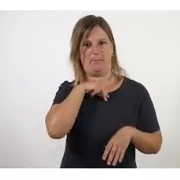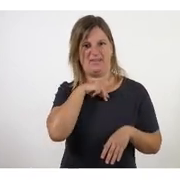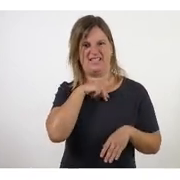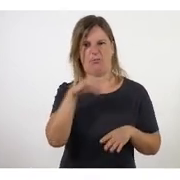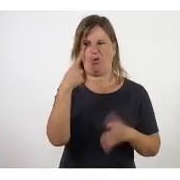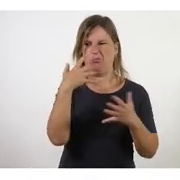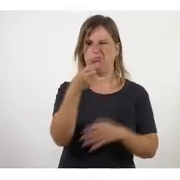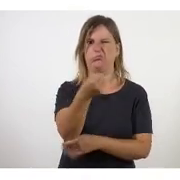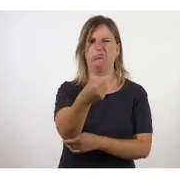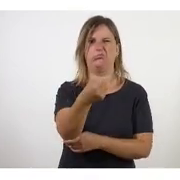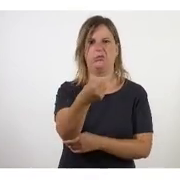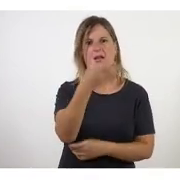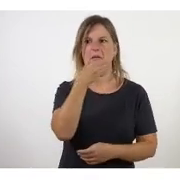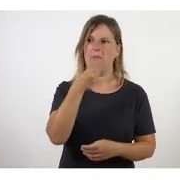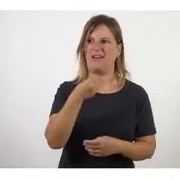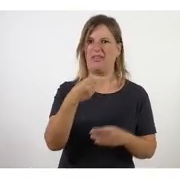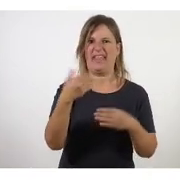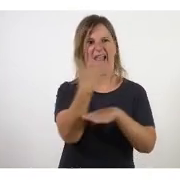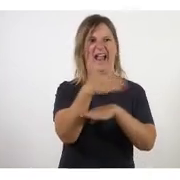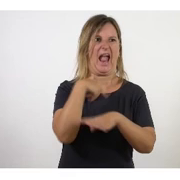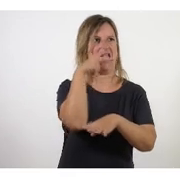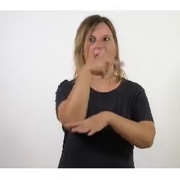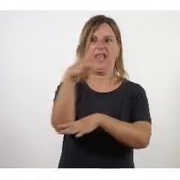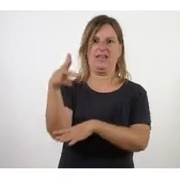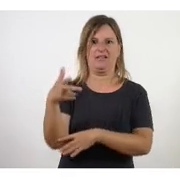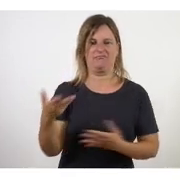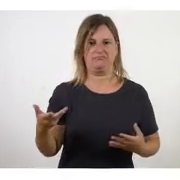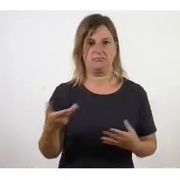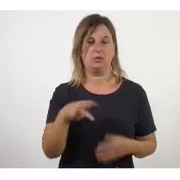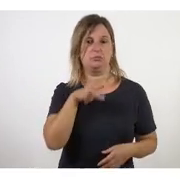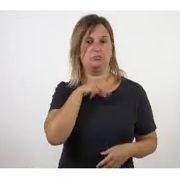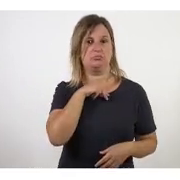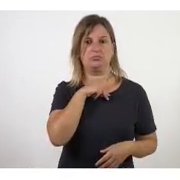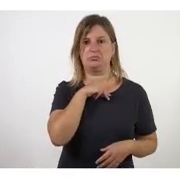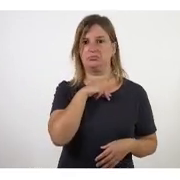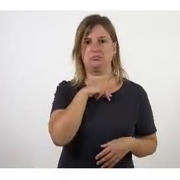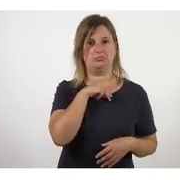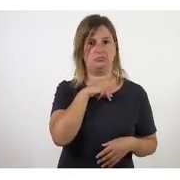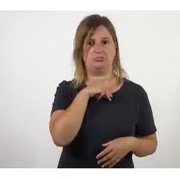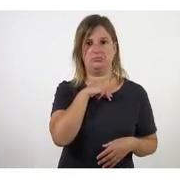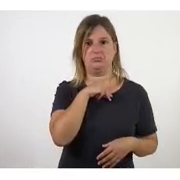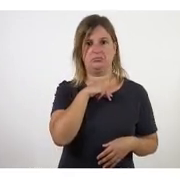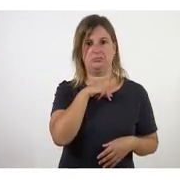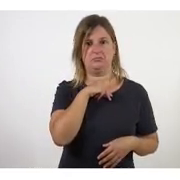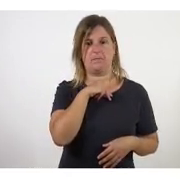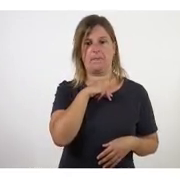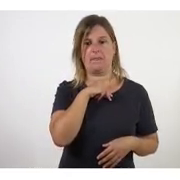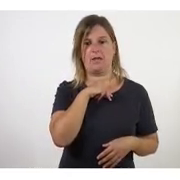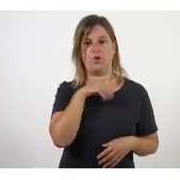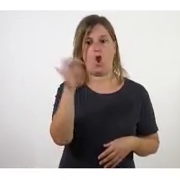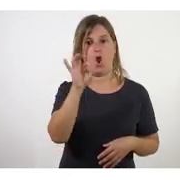veu al micro i queda molt de reportero, de callejero d'aquests, no? Llavors, un micro de corbata, o potser el mateix, us